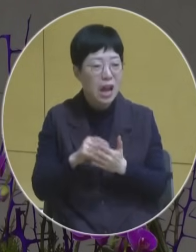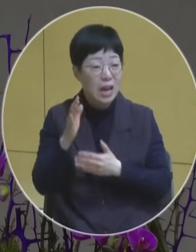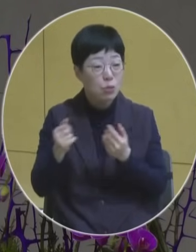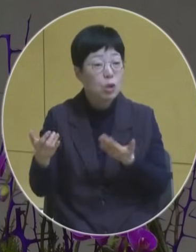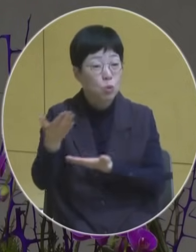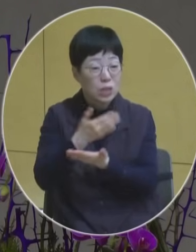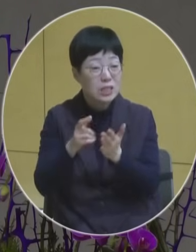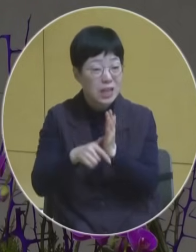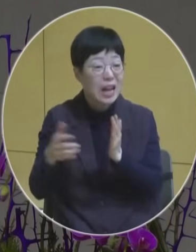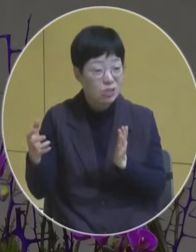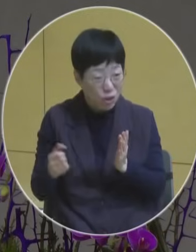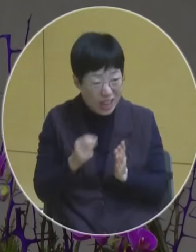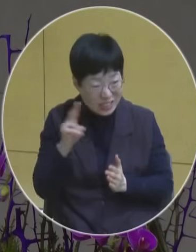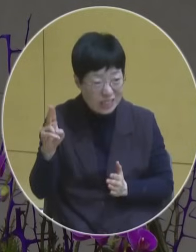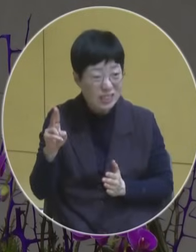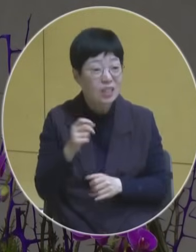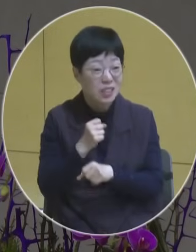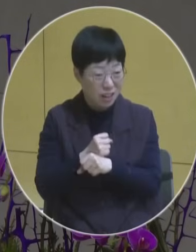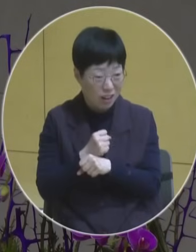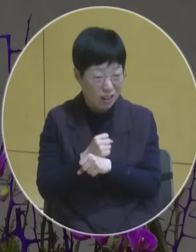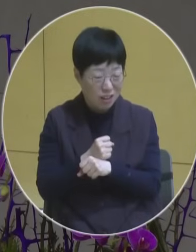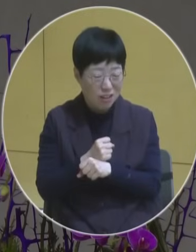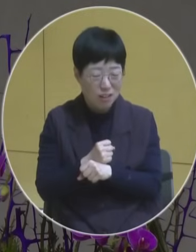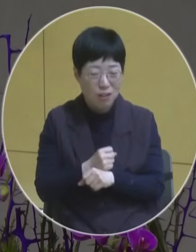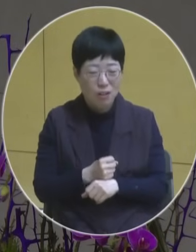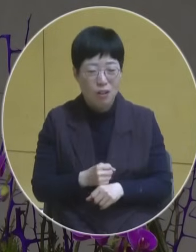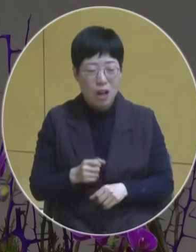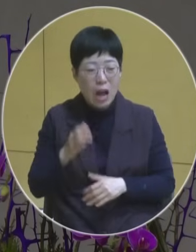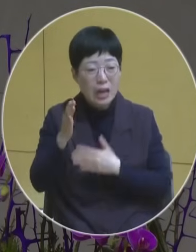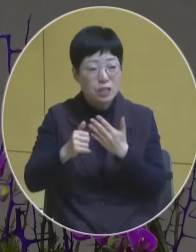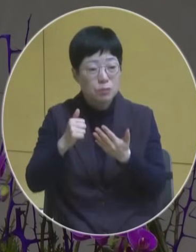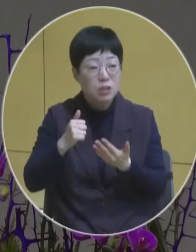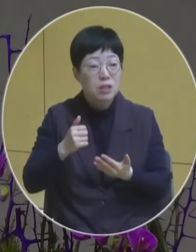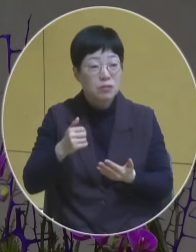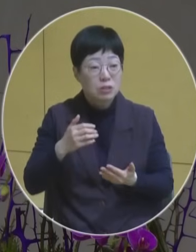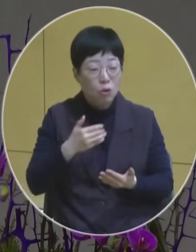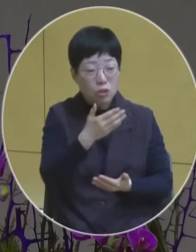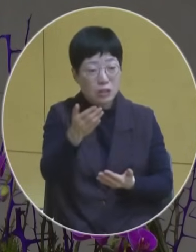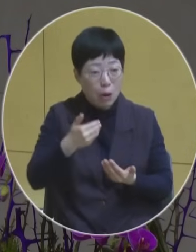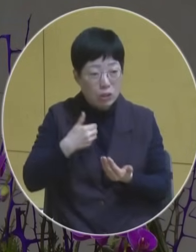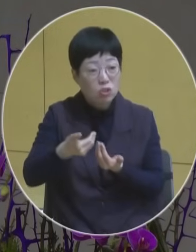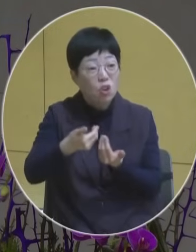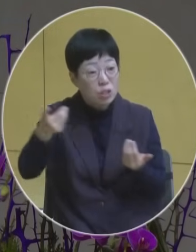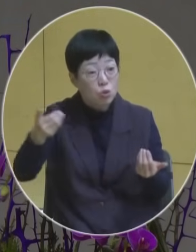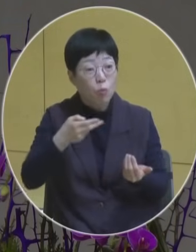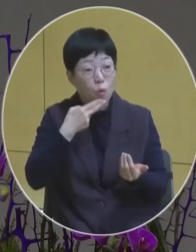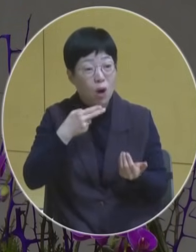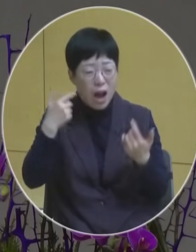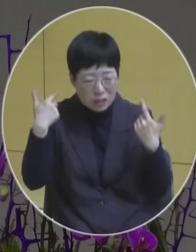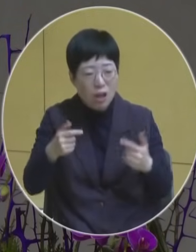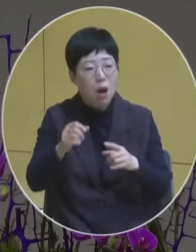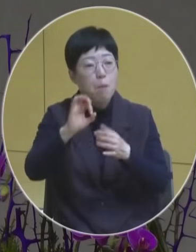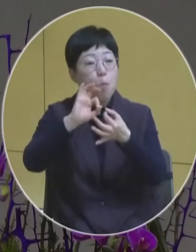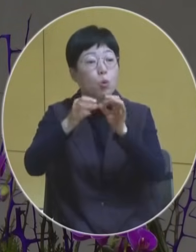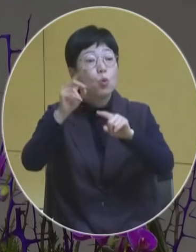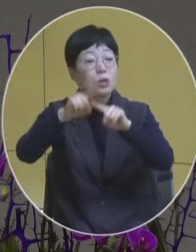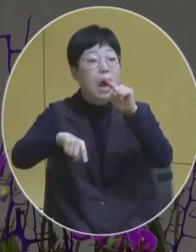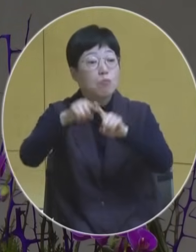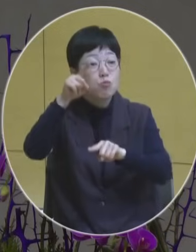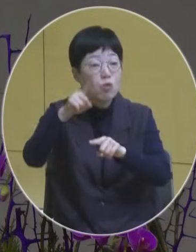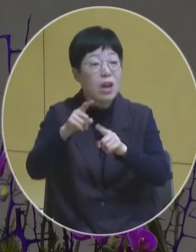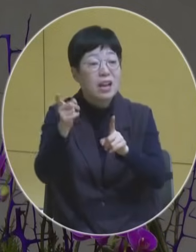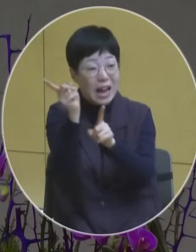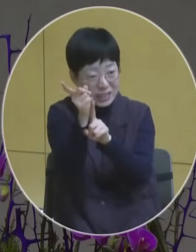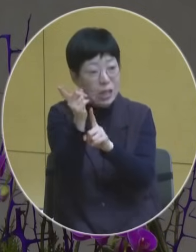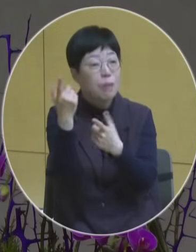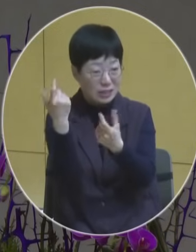시간을 가져야지. 성경이 뭐라 그랬어요? 너희가 나를 떠나서는 아무것도 할 수 없다 그랬어요. 너희와 나는 포도나무와 가지라 그랬어요. 주님을 떠나서 우리가 할 수